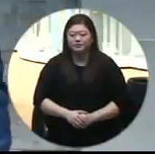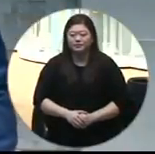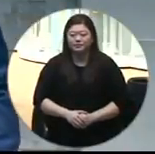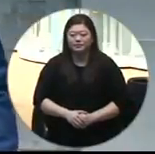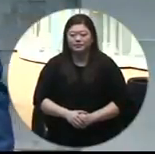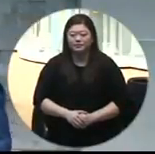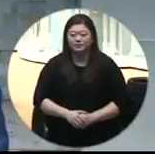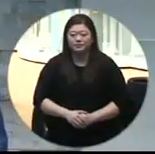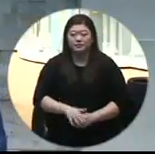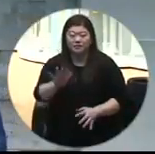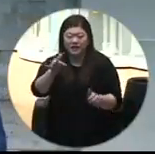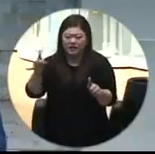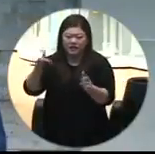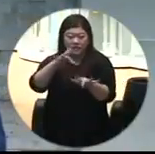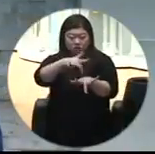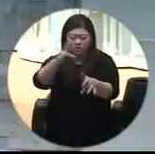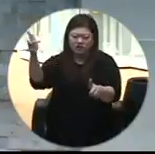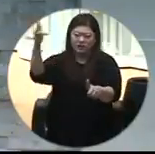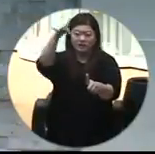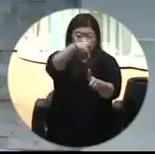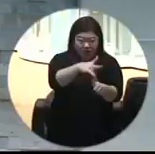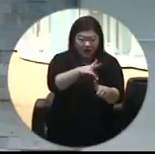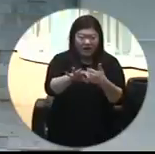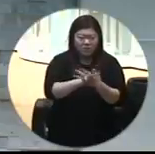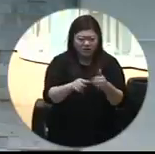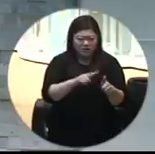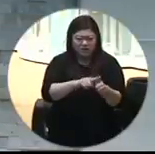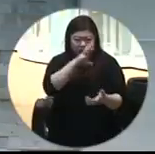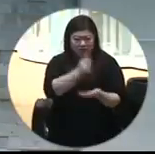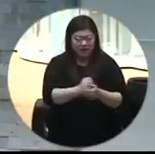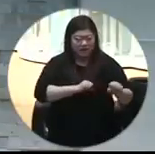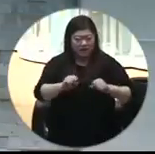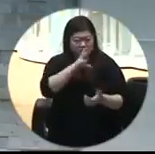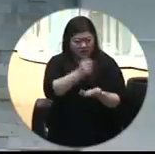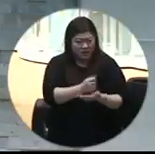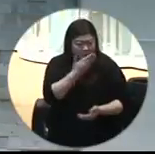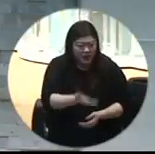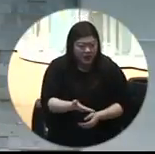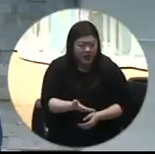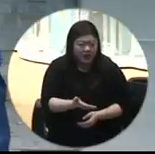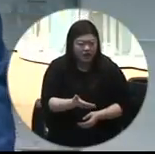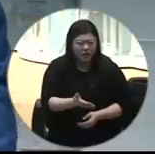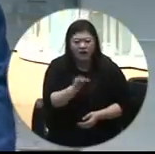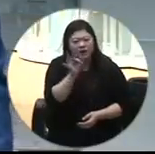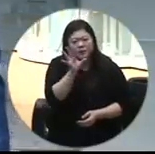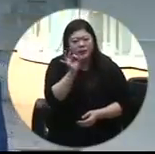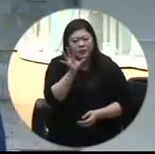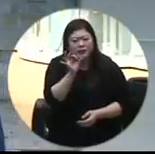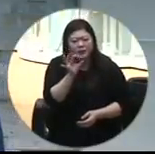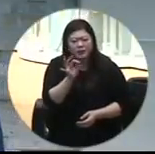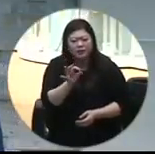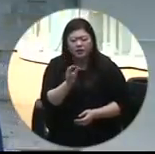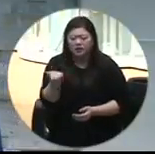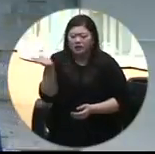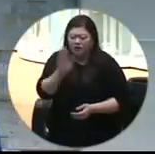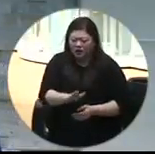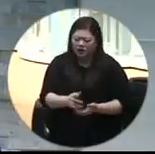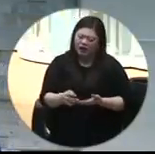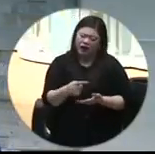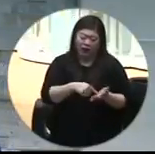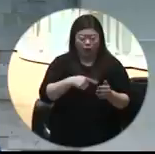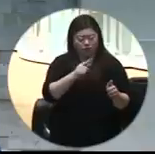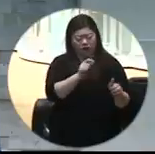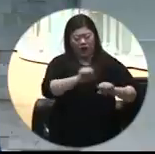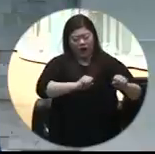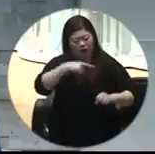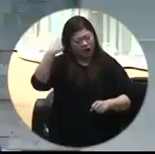사람답게 살지 못하는 사람, 귀신에게 잡혀가지고 미친 짓을 하고 사는 사람, 예수 만남으로